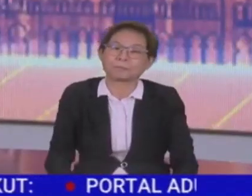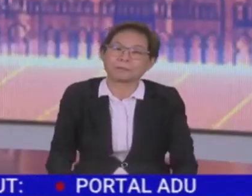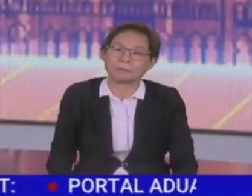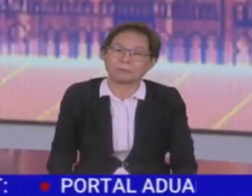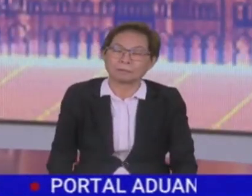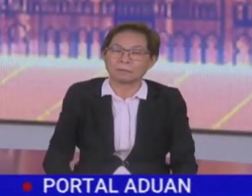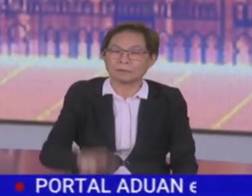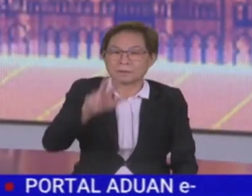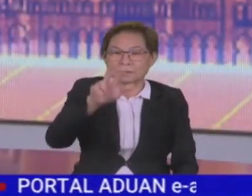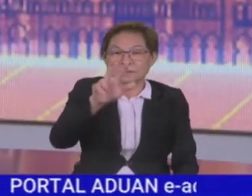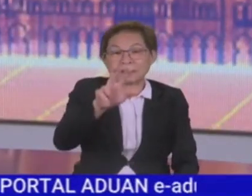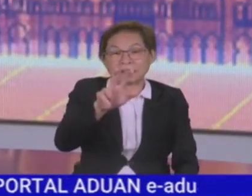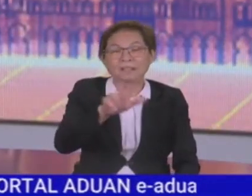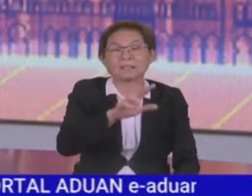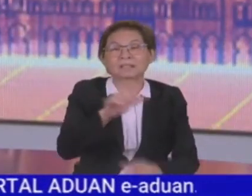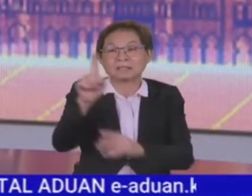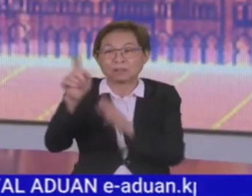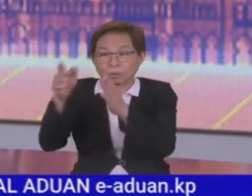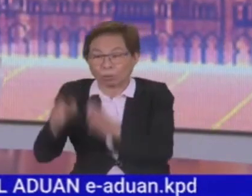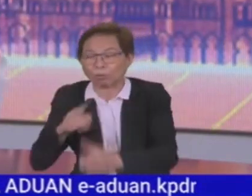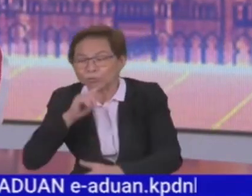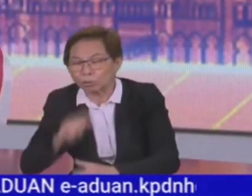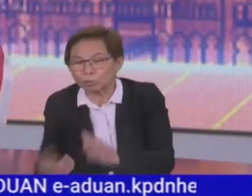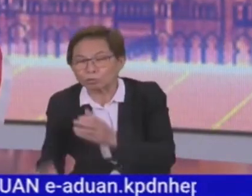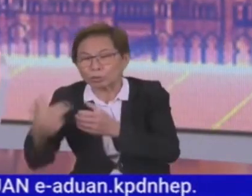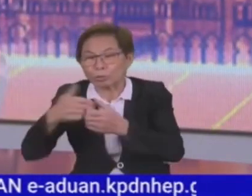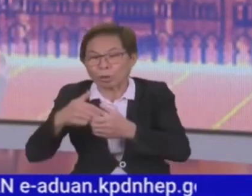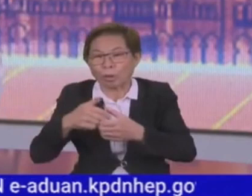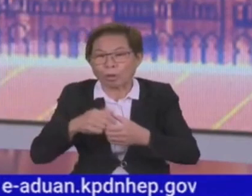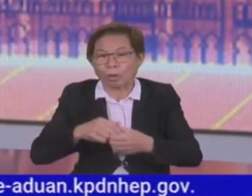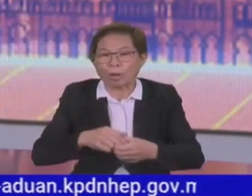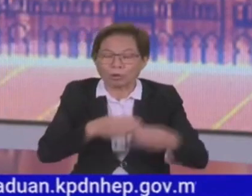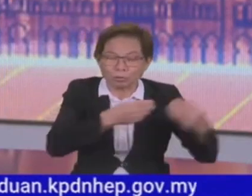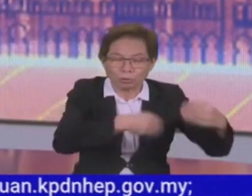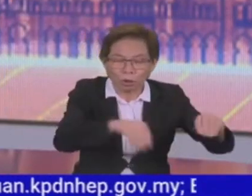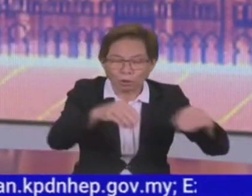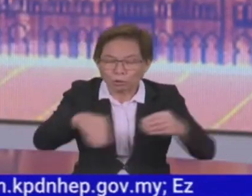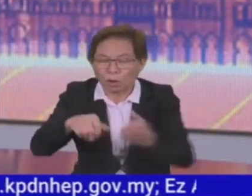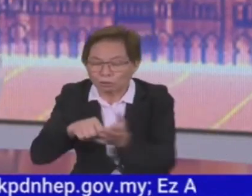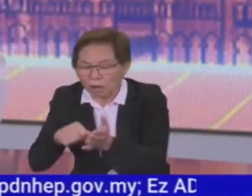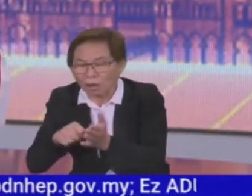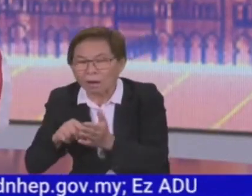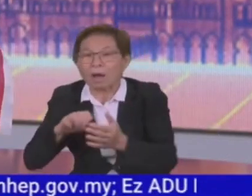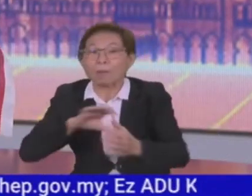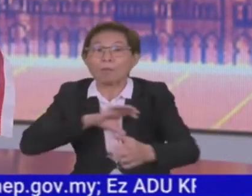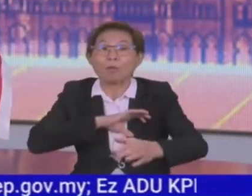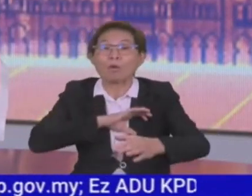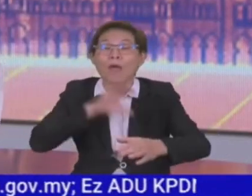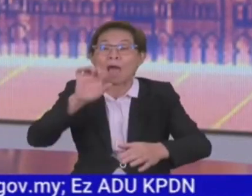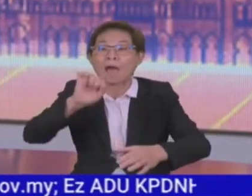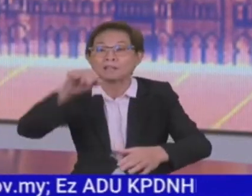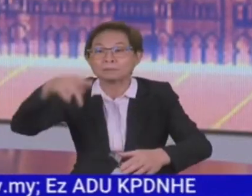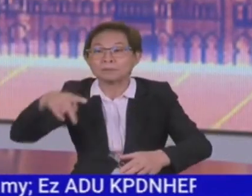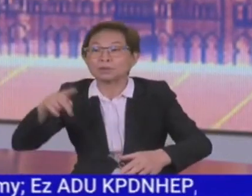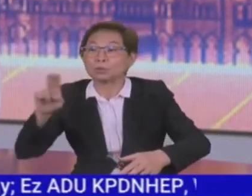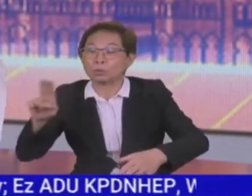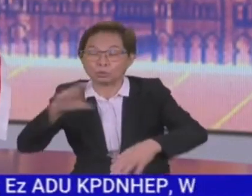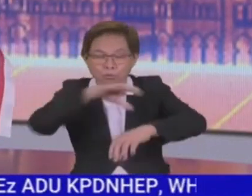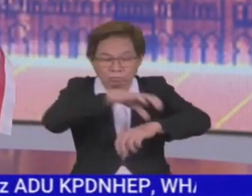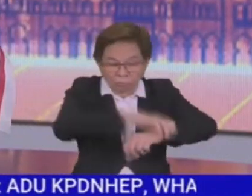MP3 termasuk Seorang warga emas dipercayai terlibat kegiatan mengejar dadah di cukup polisi seberang prai Utara